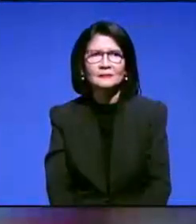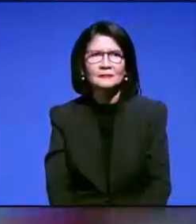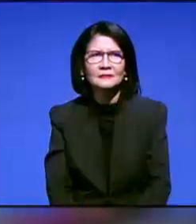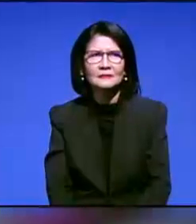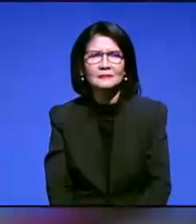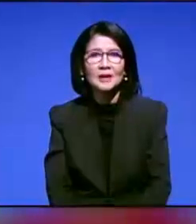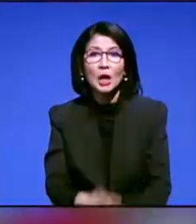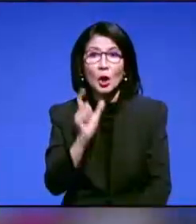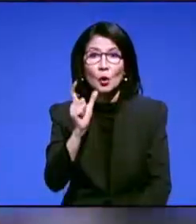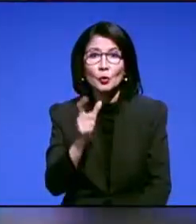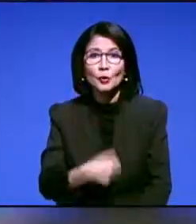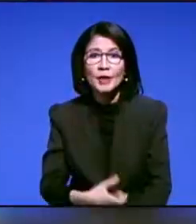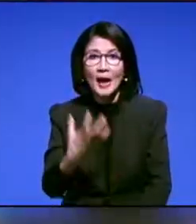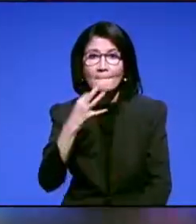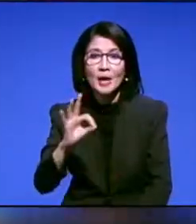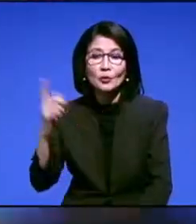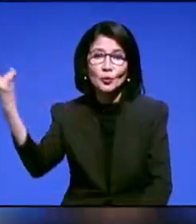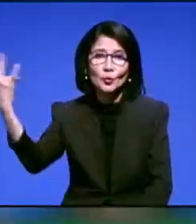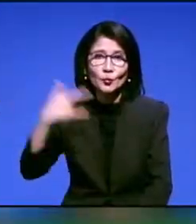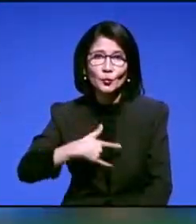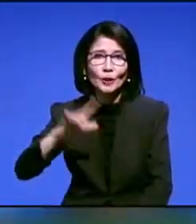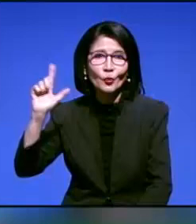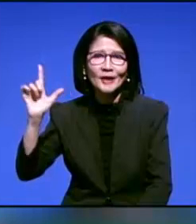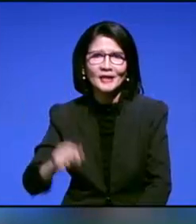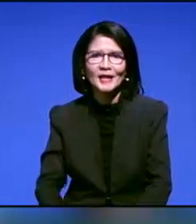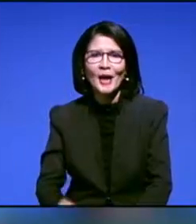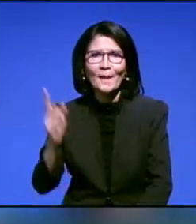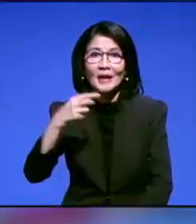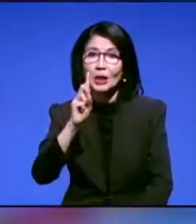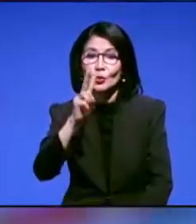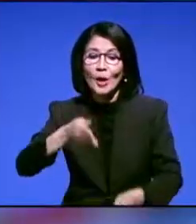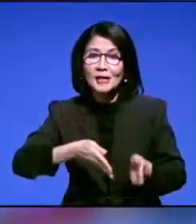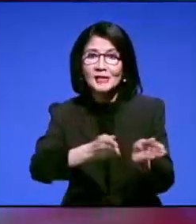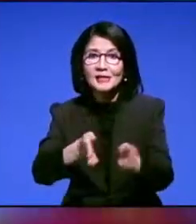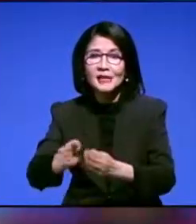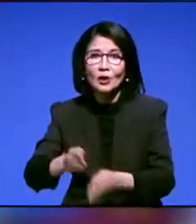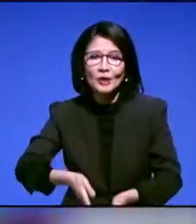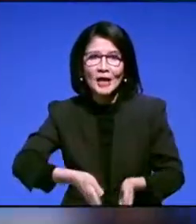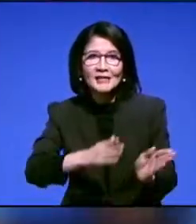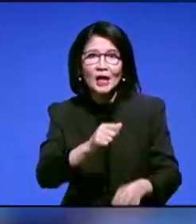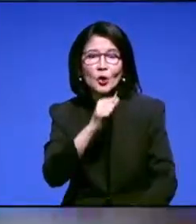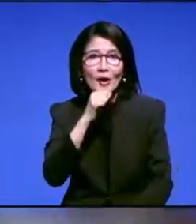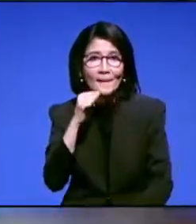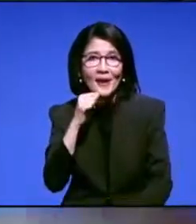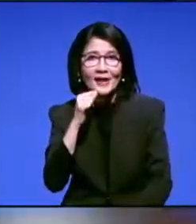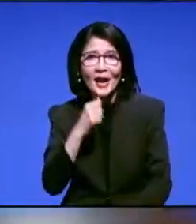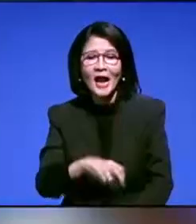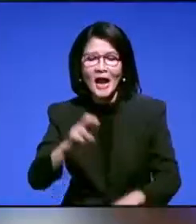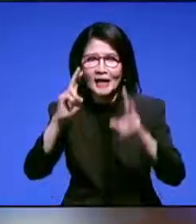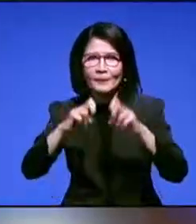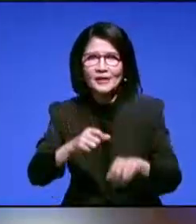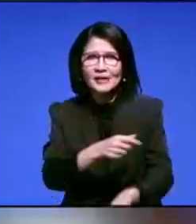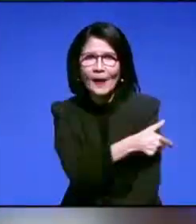Nah, bagi Anda yang pulang berpergian dari luar negeri, pasti akan menemukan dua jalur ini, yakni jalur merah yang diperiksa oleh Bea